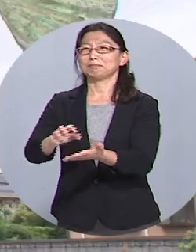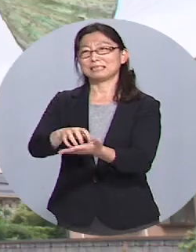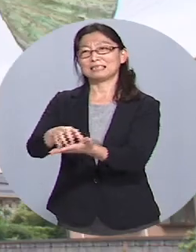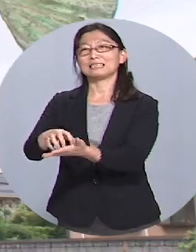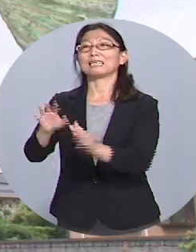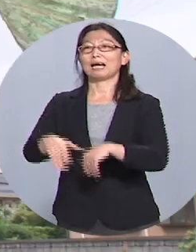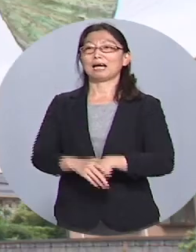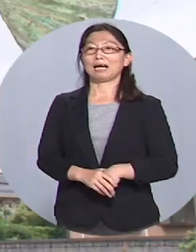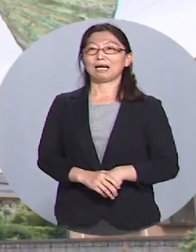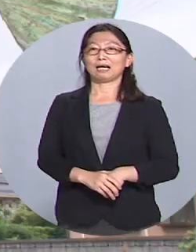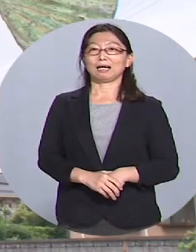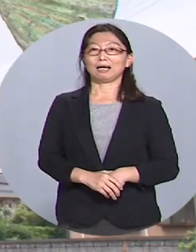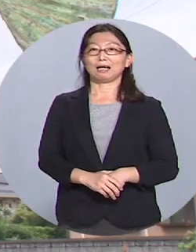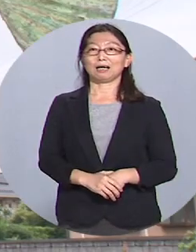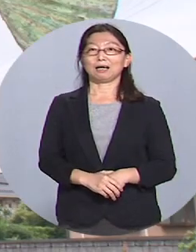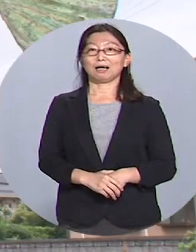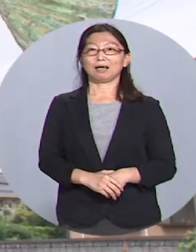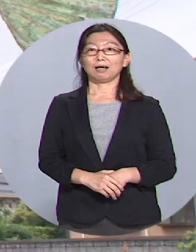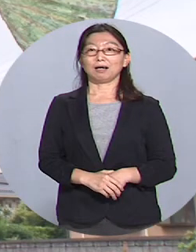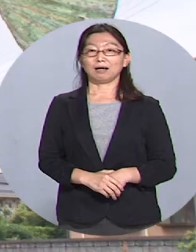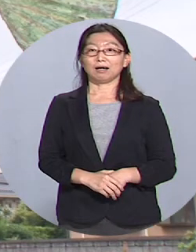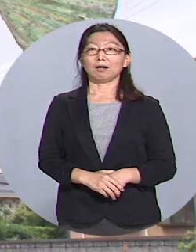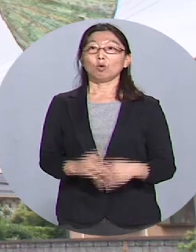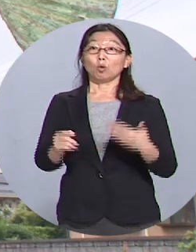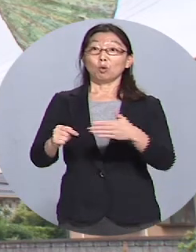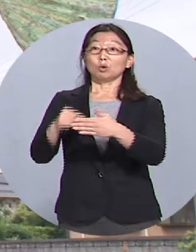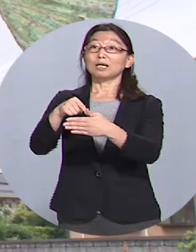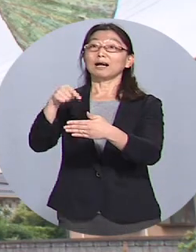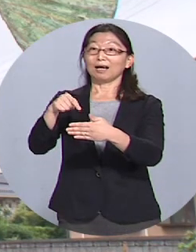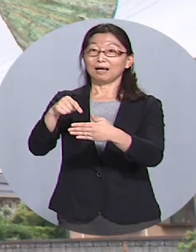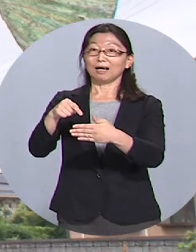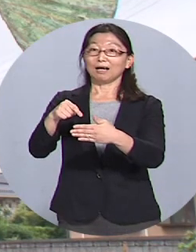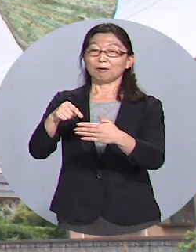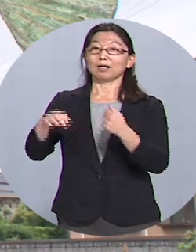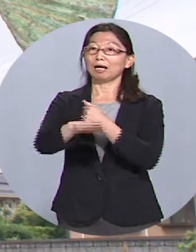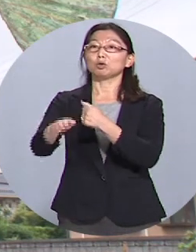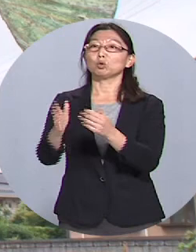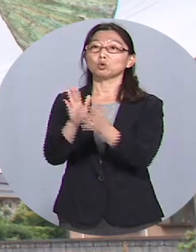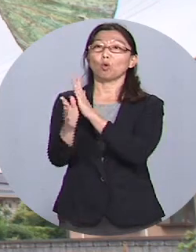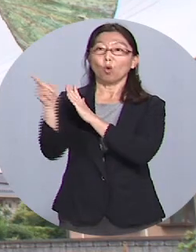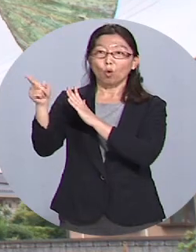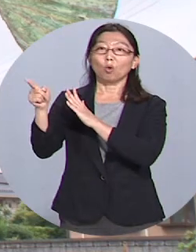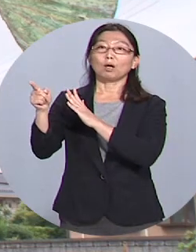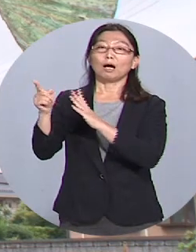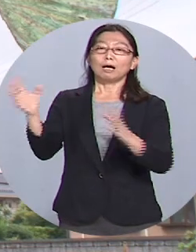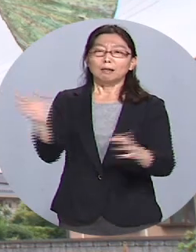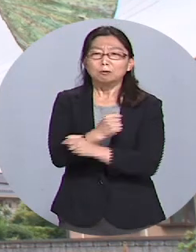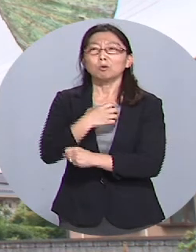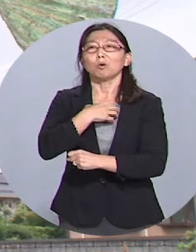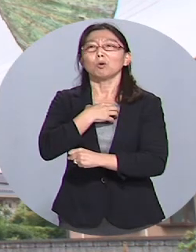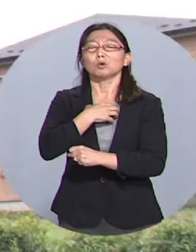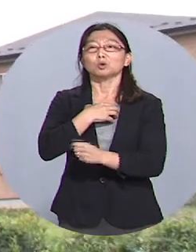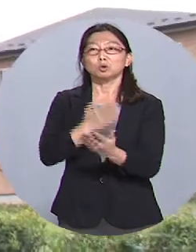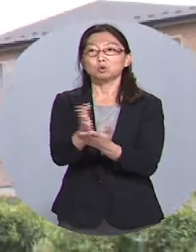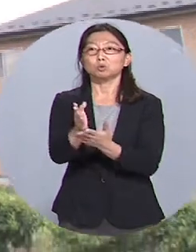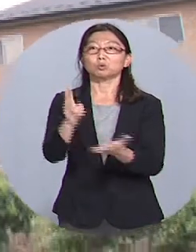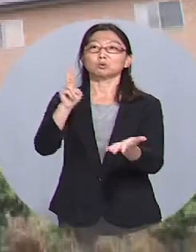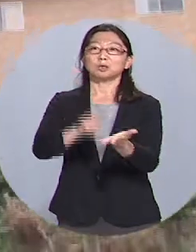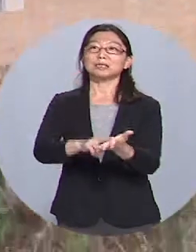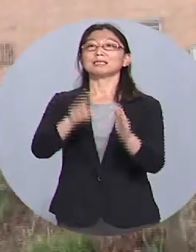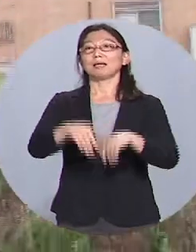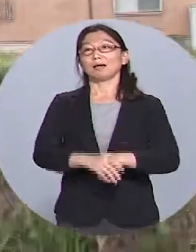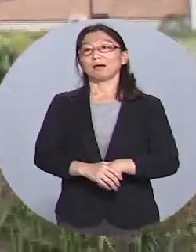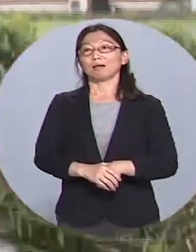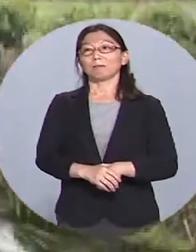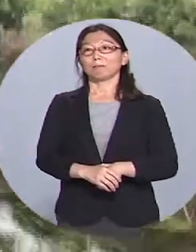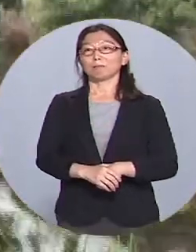。 武蔵富美男は環境省の絶滅危惧種に指定された綺麗な川でしか生きられない魚です